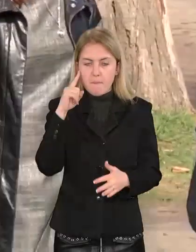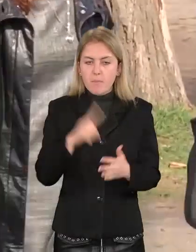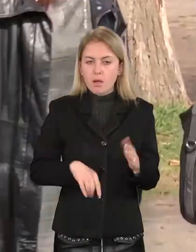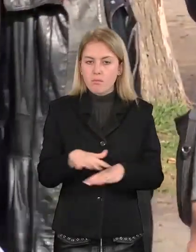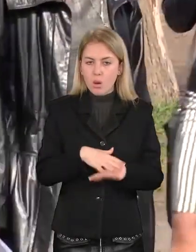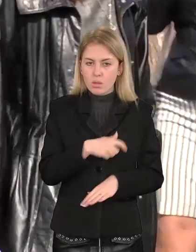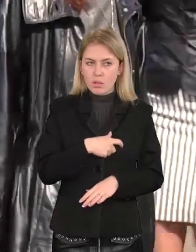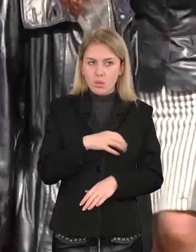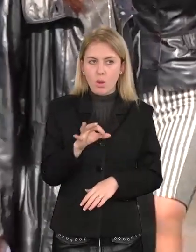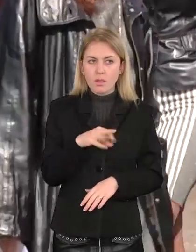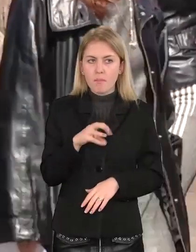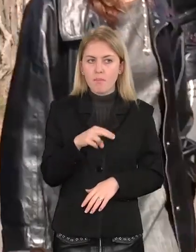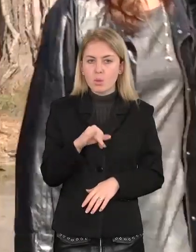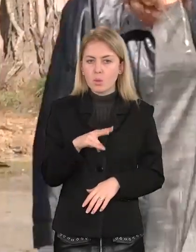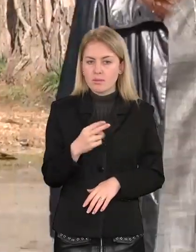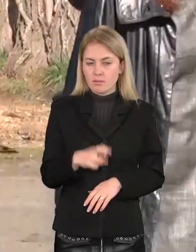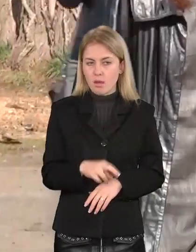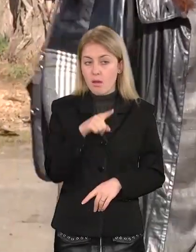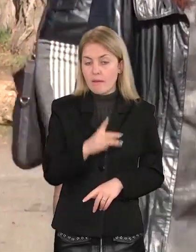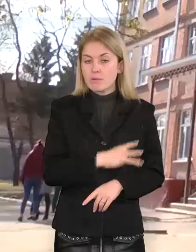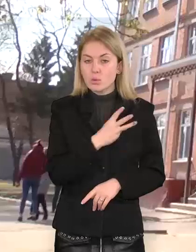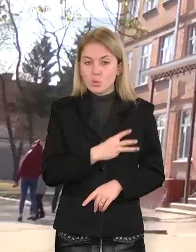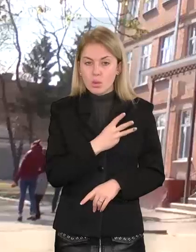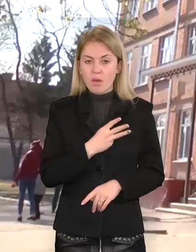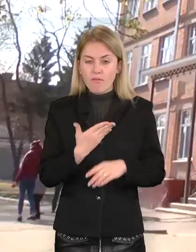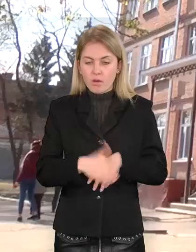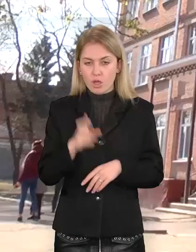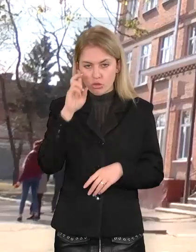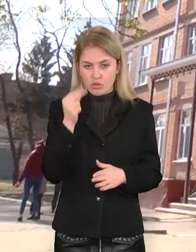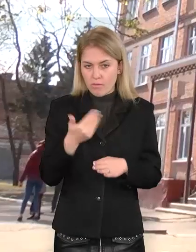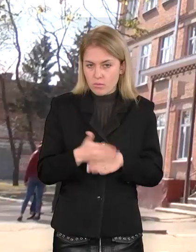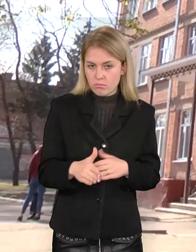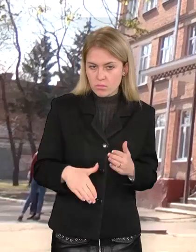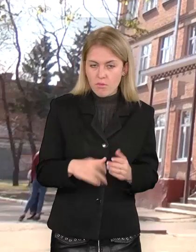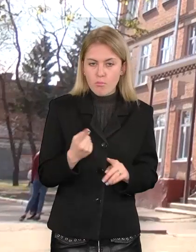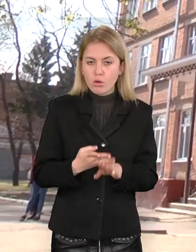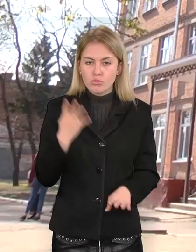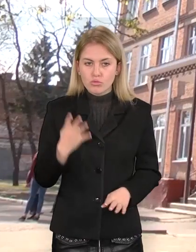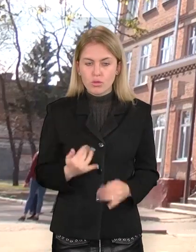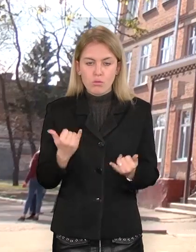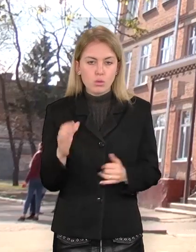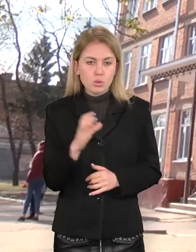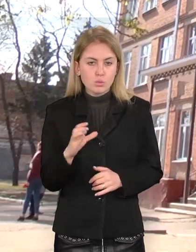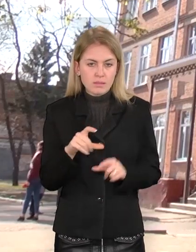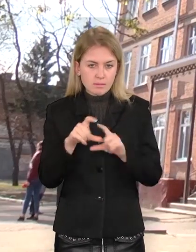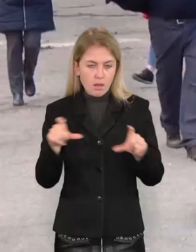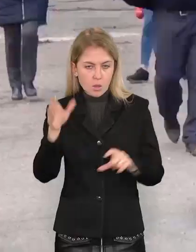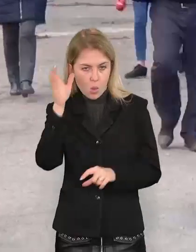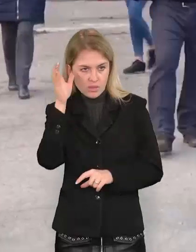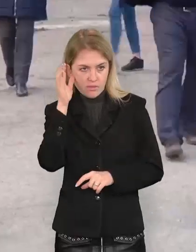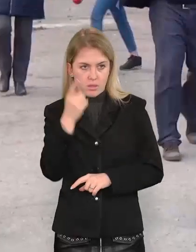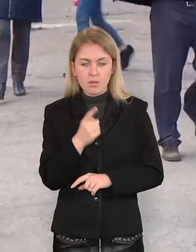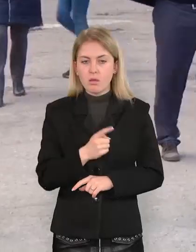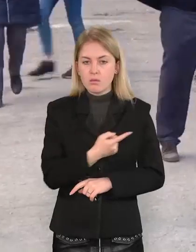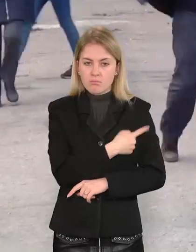Олег Медуниця. І саме тому він ініціює виділення державної субвенції у першу чергу на сумські заклади освіти, охорони здоров'я та